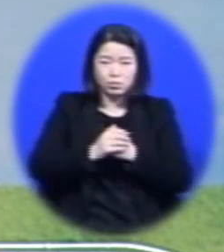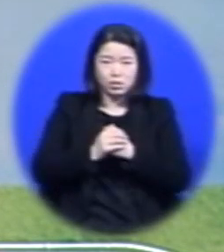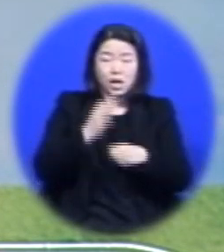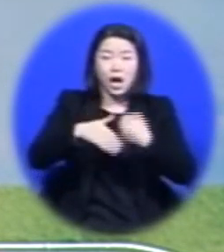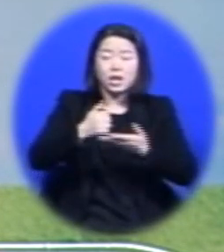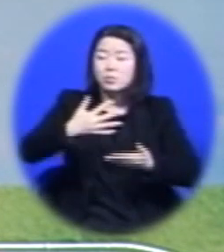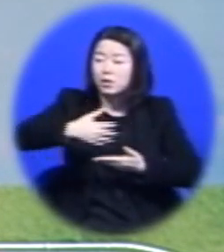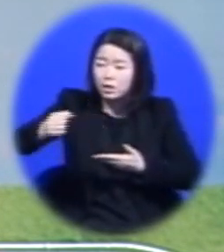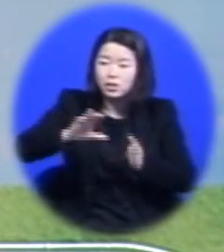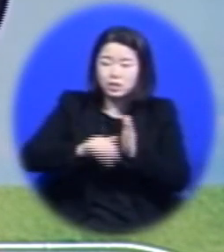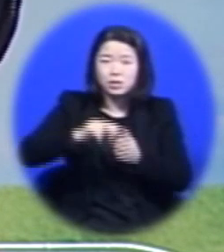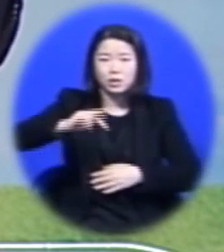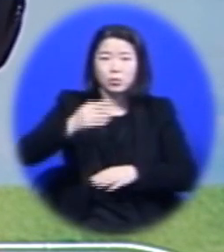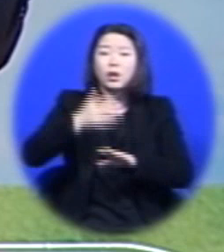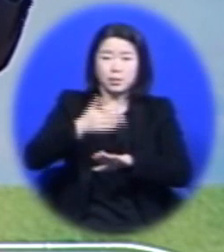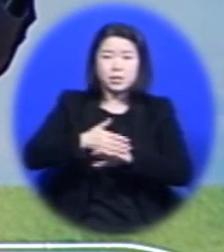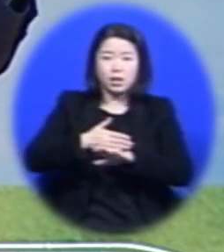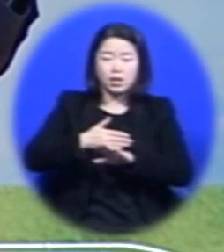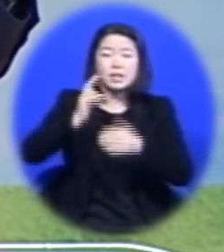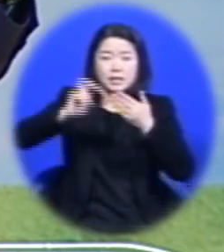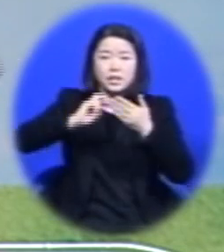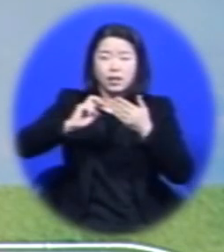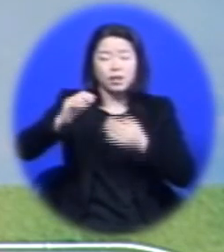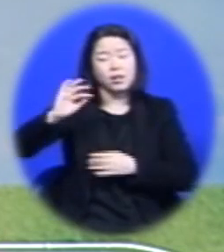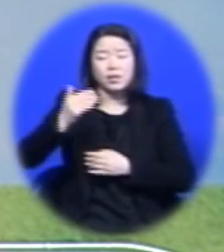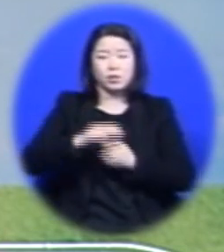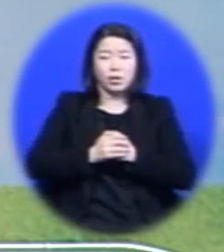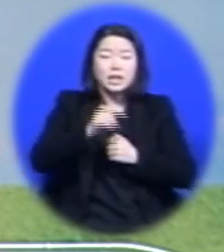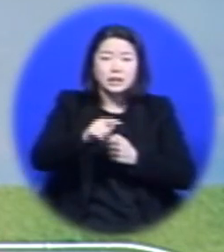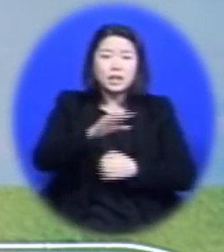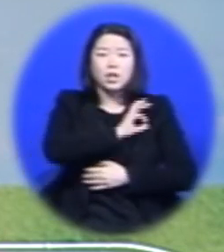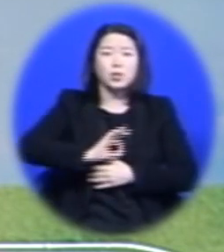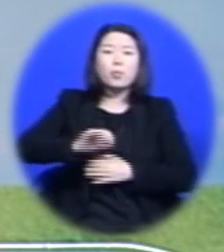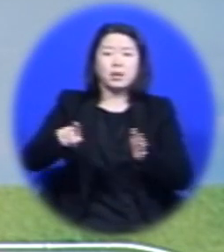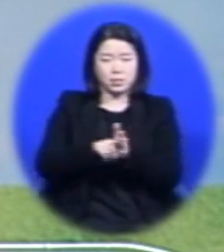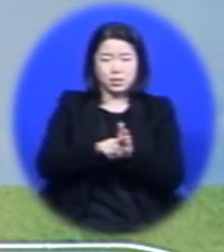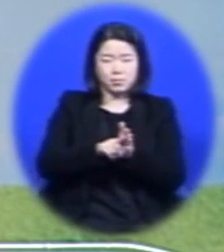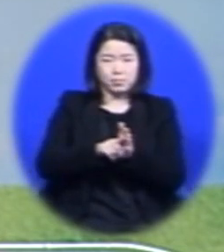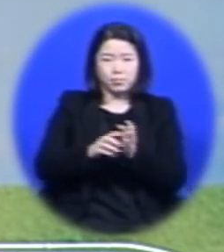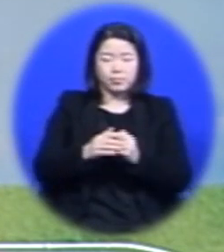하나님이 가져 가실 때도 감사 해 줘 찬양 해 줘 그의 욥의 믿음 이었어요